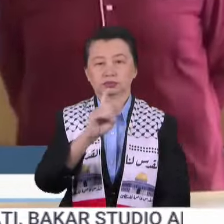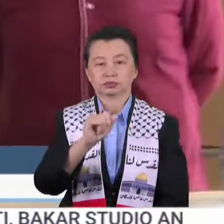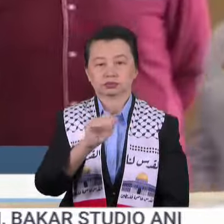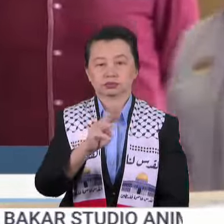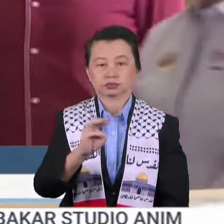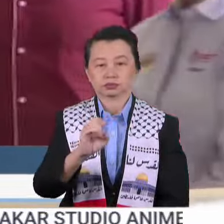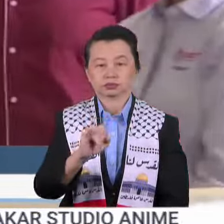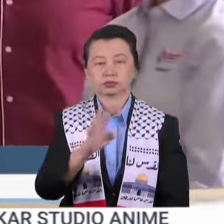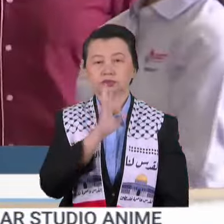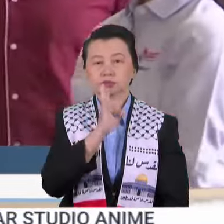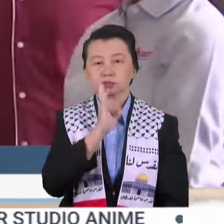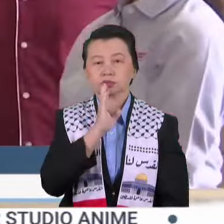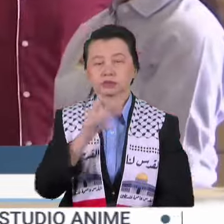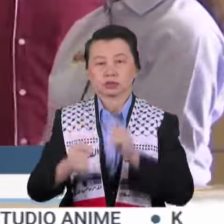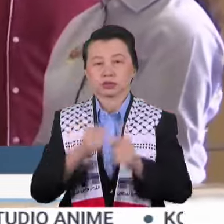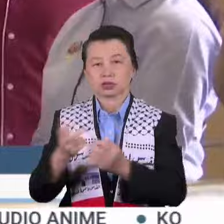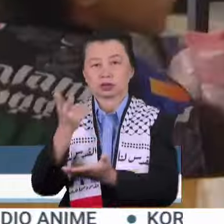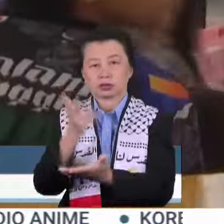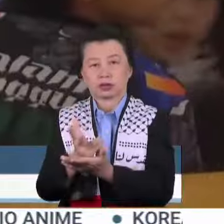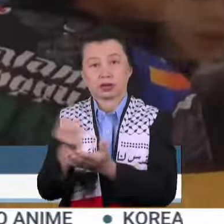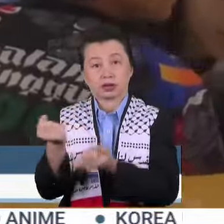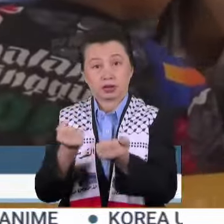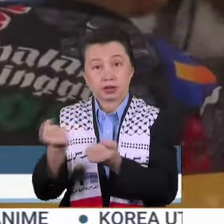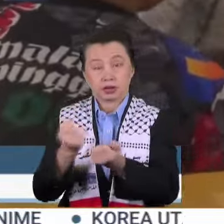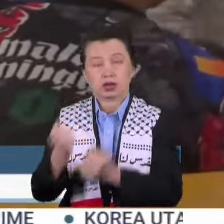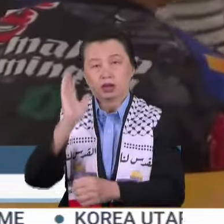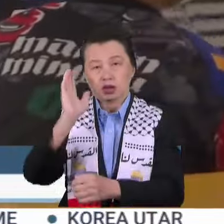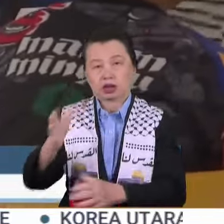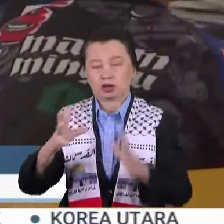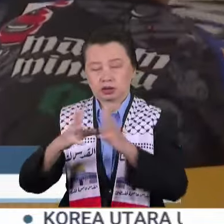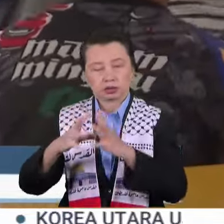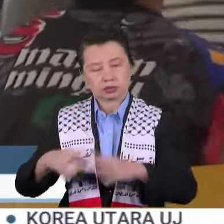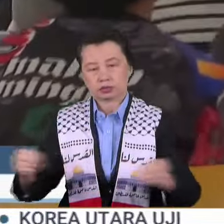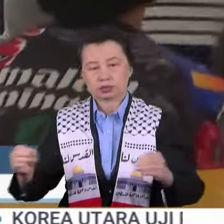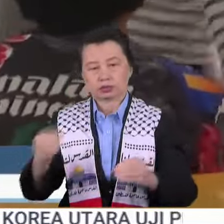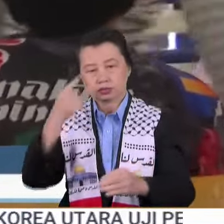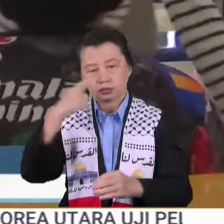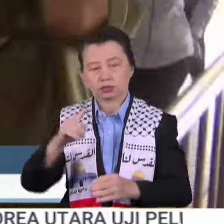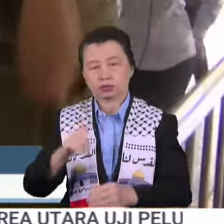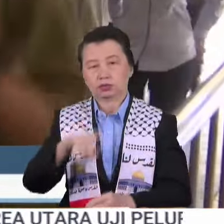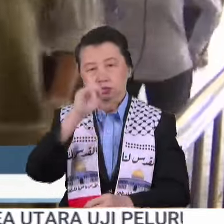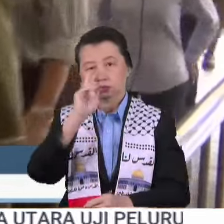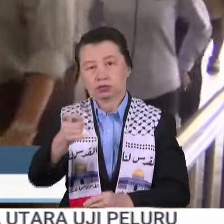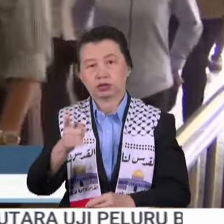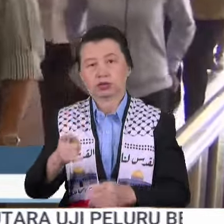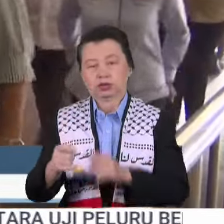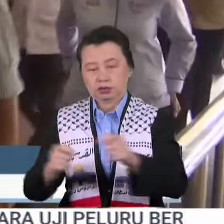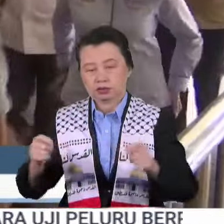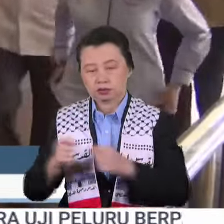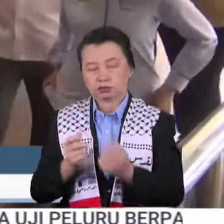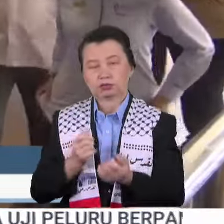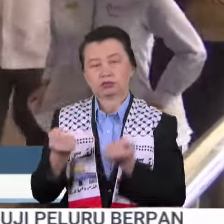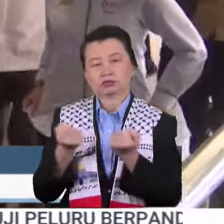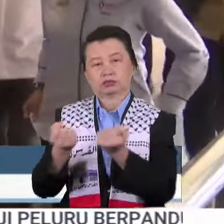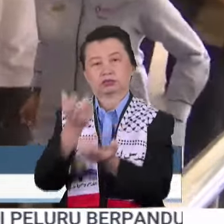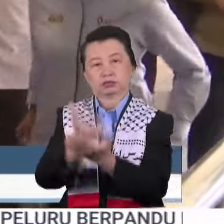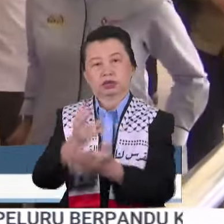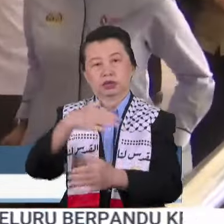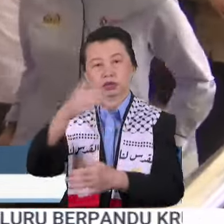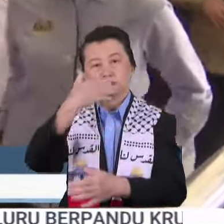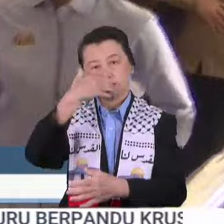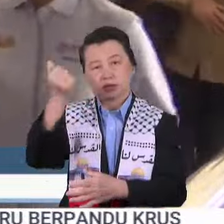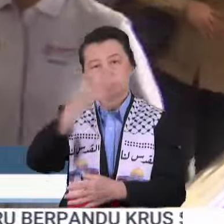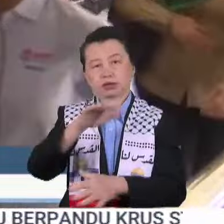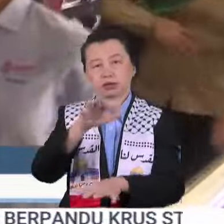berkata, isu tempat letak kereta berdekatan kawasan itu akan diselesaikan bagi memastikan tempat letak kereta lebih sistematik